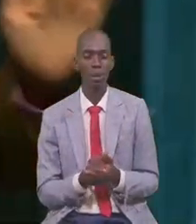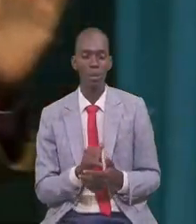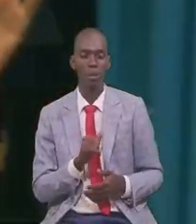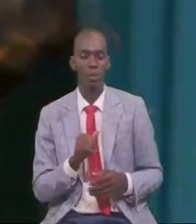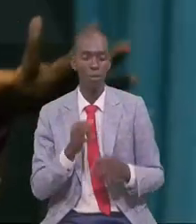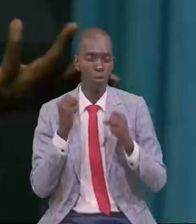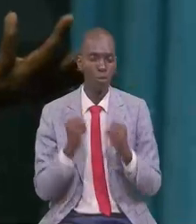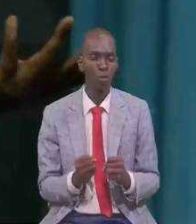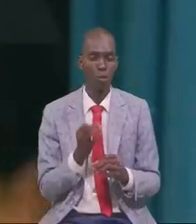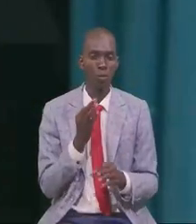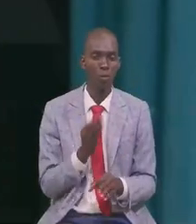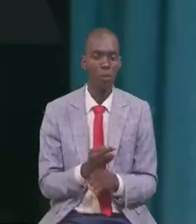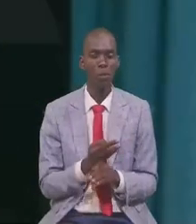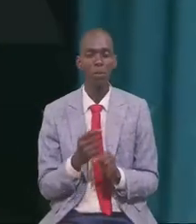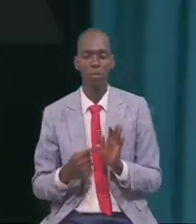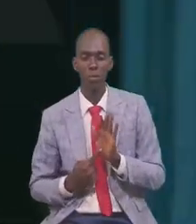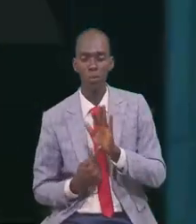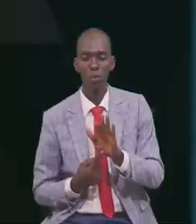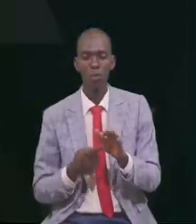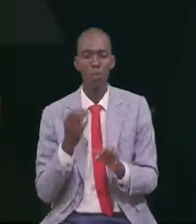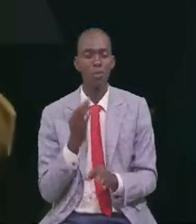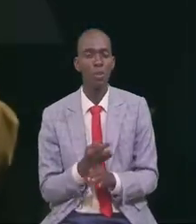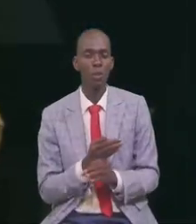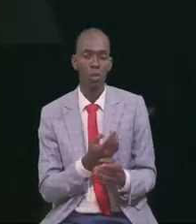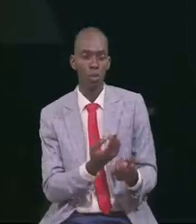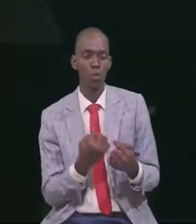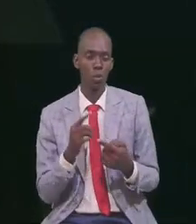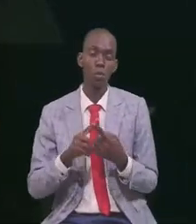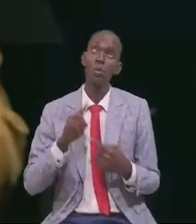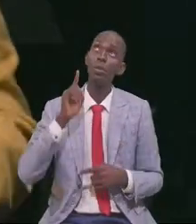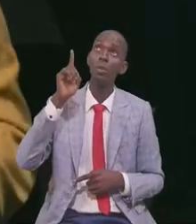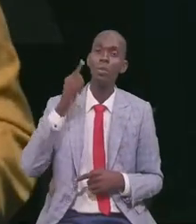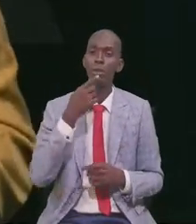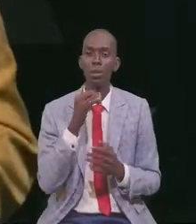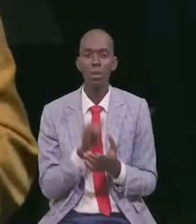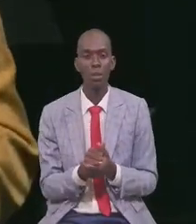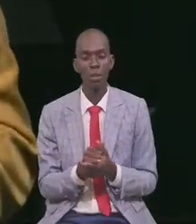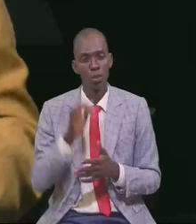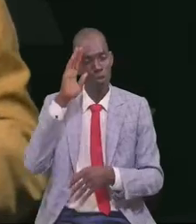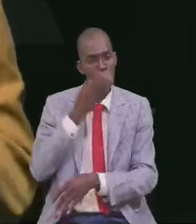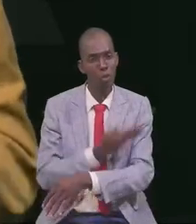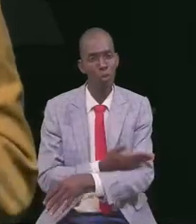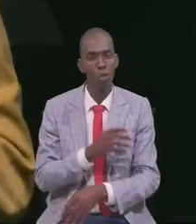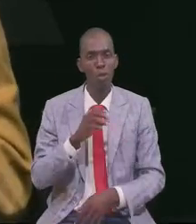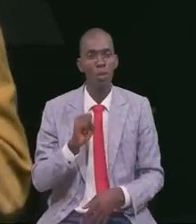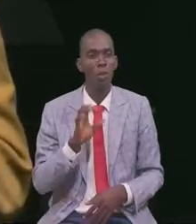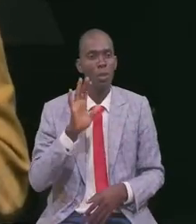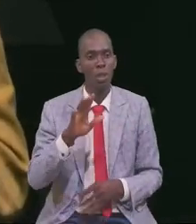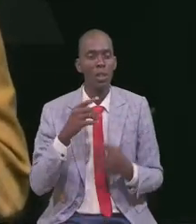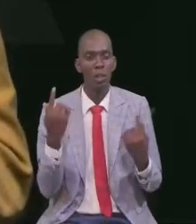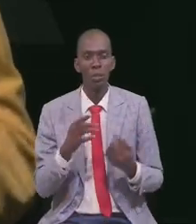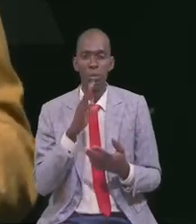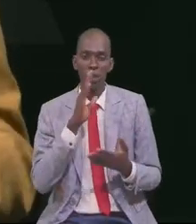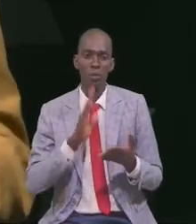active, cette foi exprimée, venant en lui. Tes péchés te sont pardonnés.